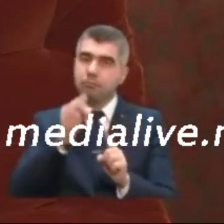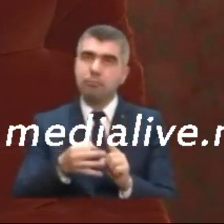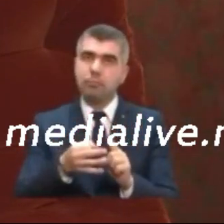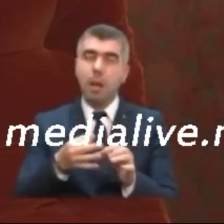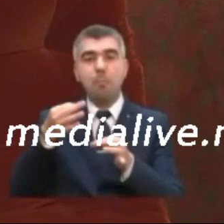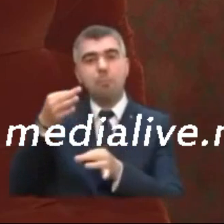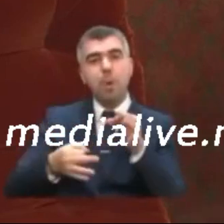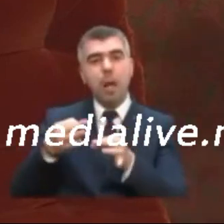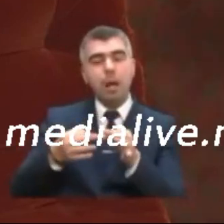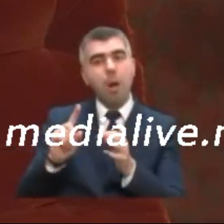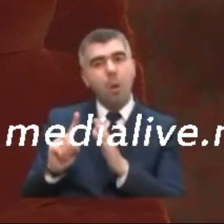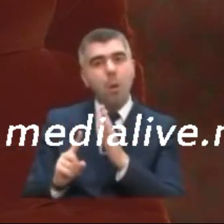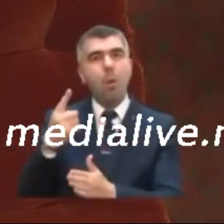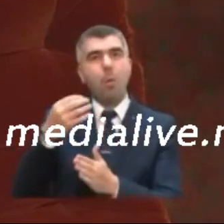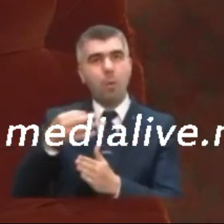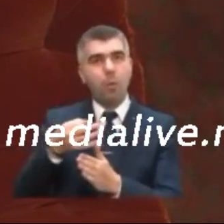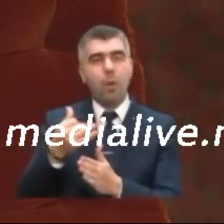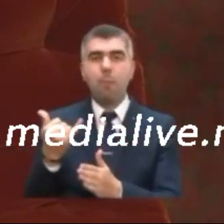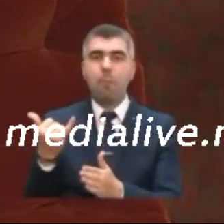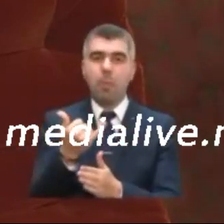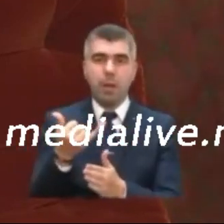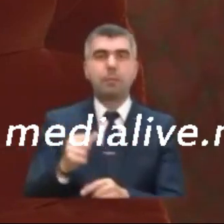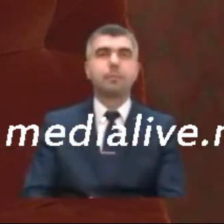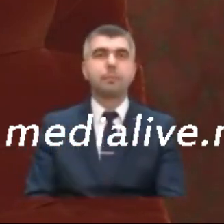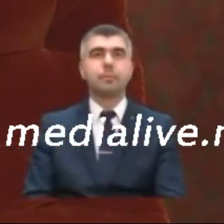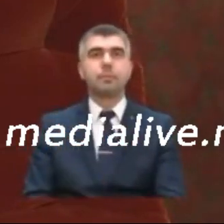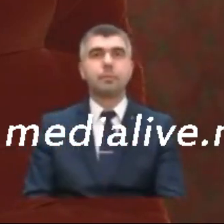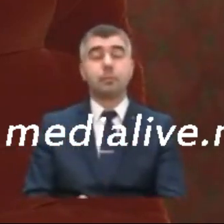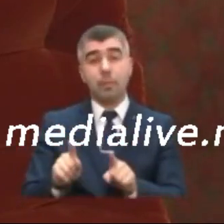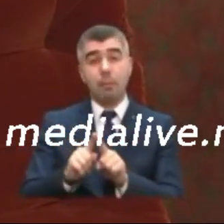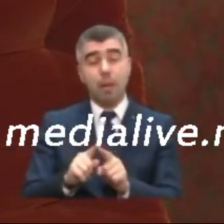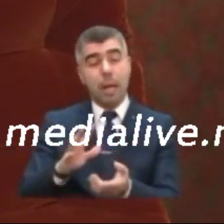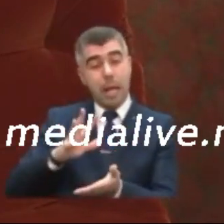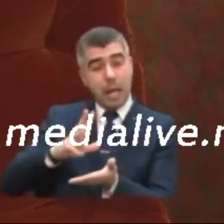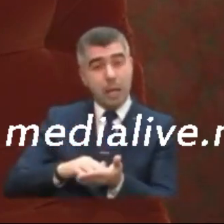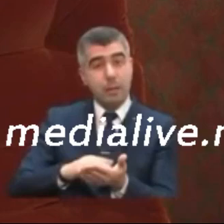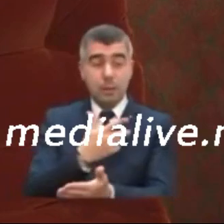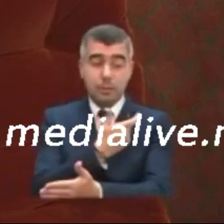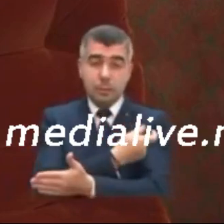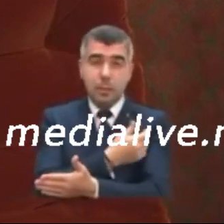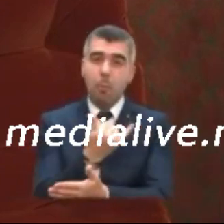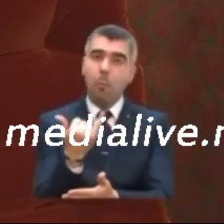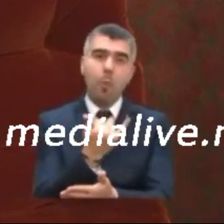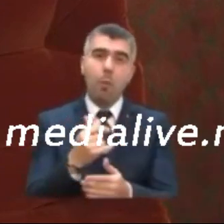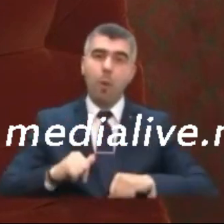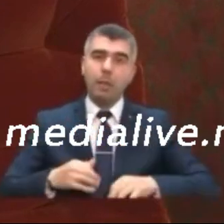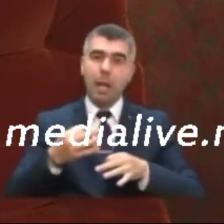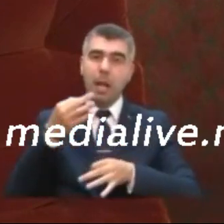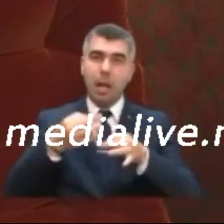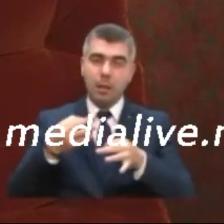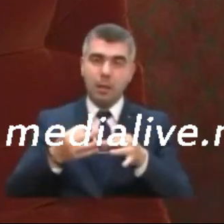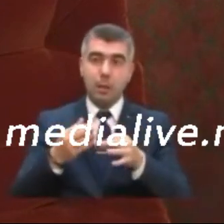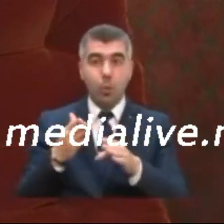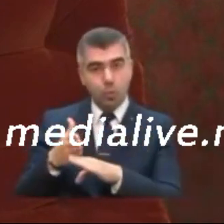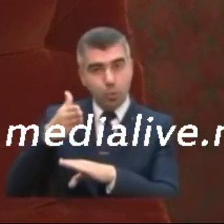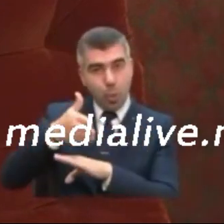اول واحد سيطبق فيها، ما عندي ما ندير، سيطبق القانون. الا ما كانت وزاره العدل ما كتطبقش القانون شكون يطبقوه؟ اذا يدخل لانه